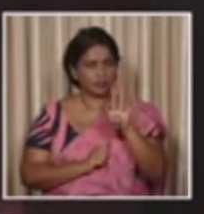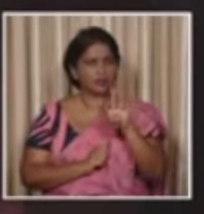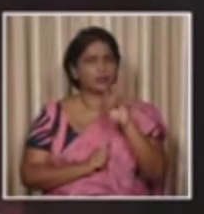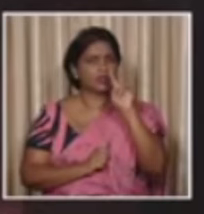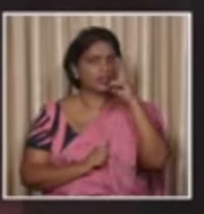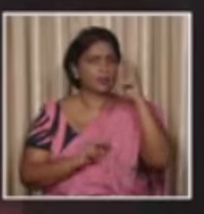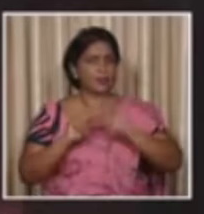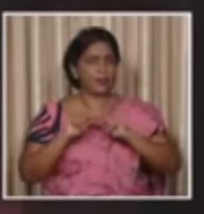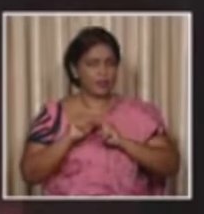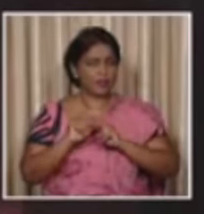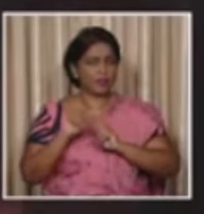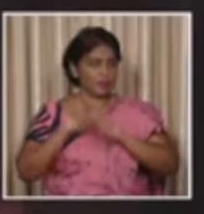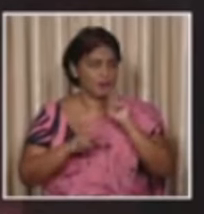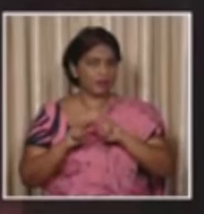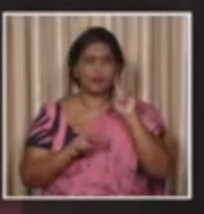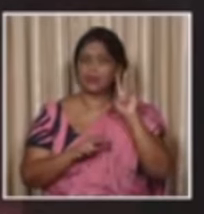2024/2/26